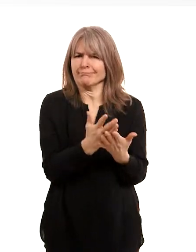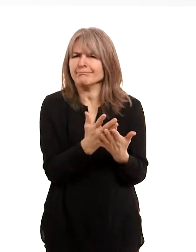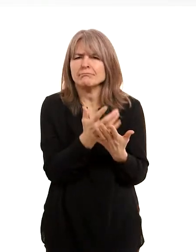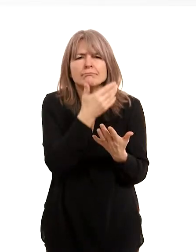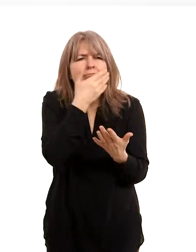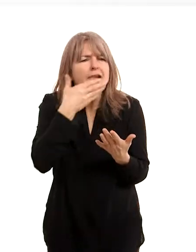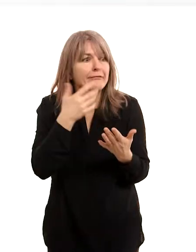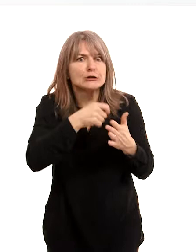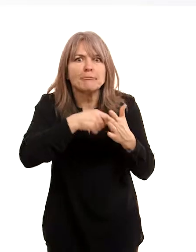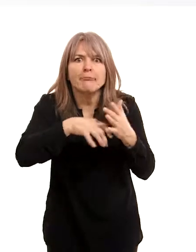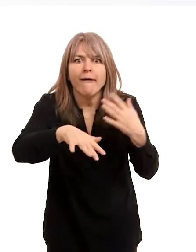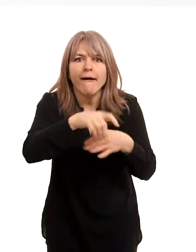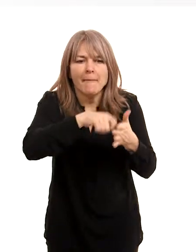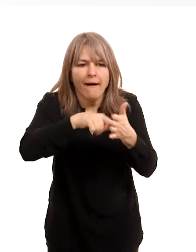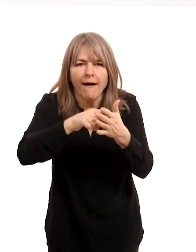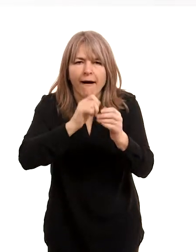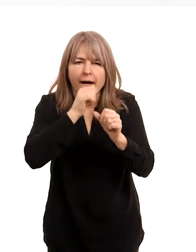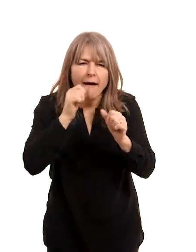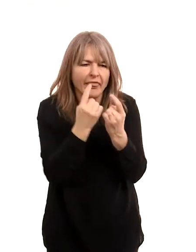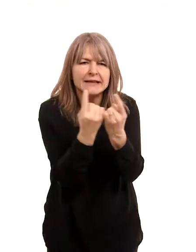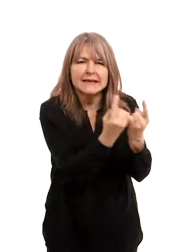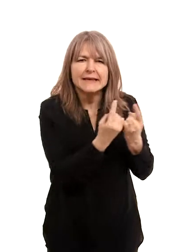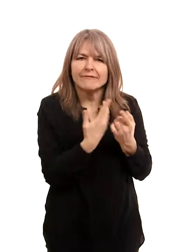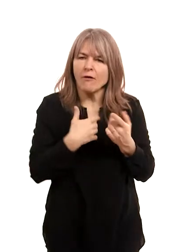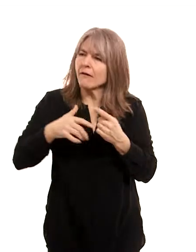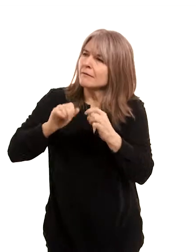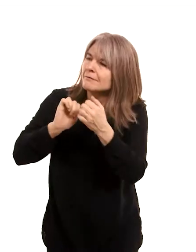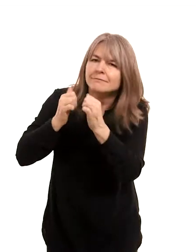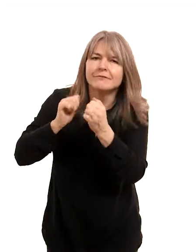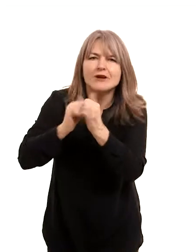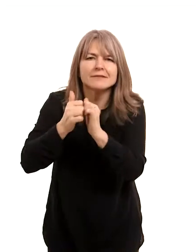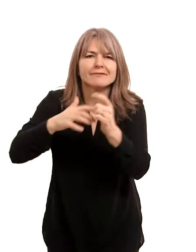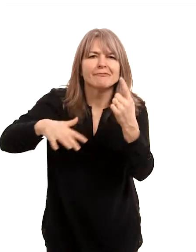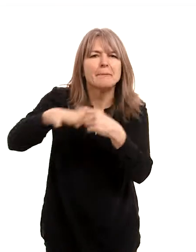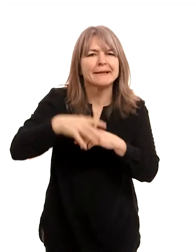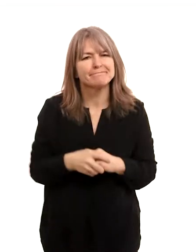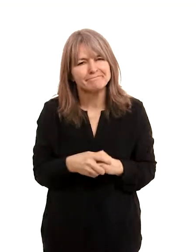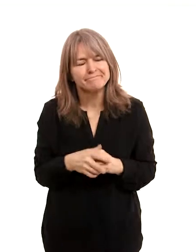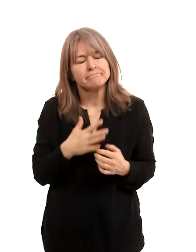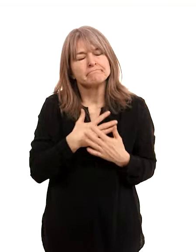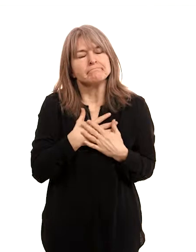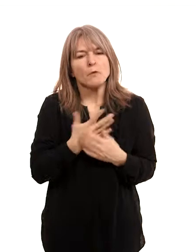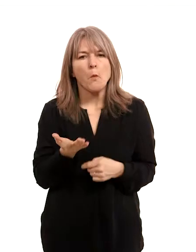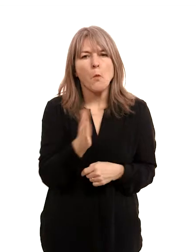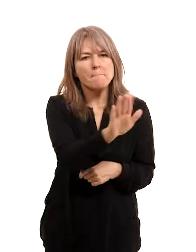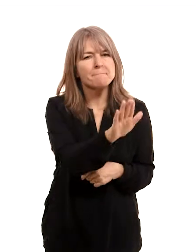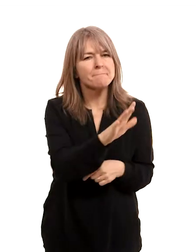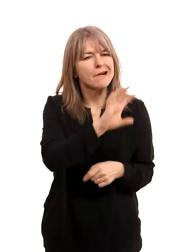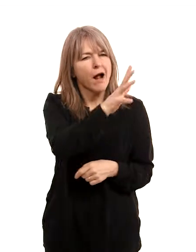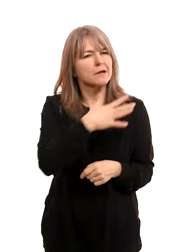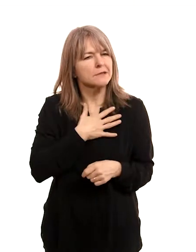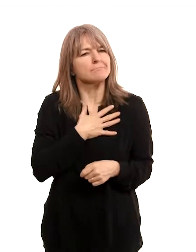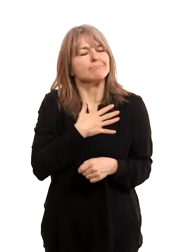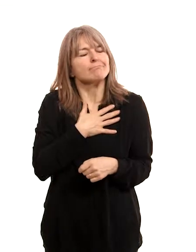presanta neis i bethau unigryw i bobl a ffrindiau. Dwi'n mynd ar y traeth, adra yn Sir Fôn, mynd ar cwn am